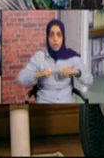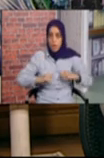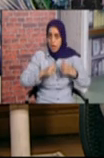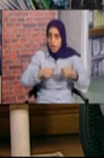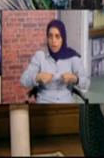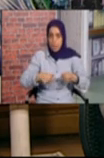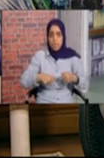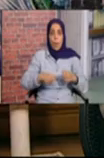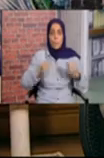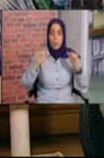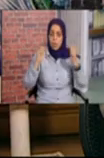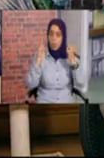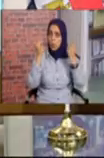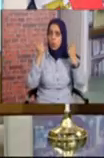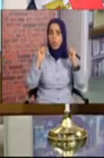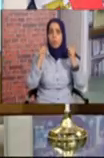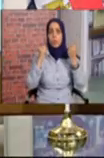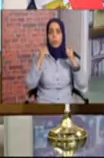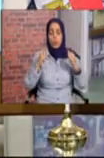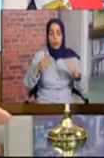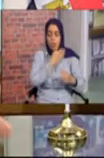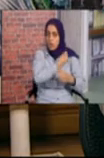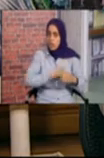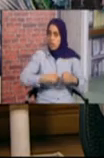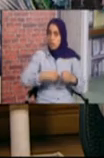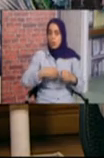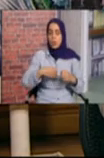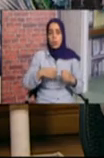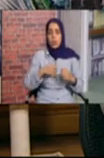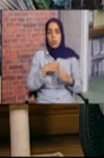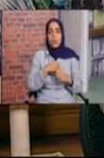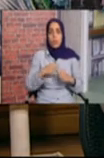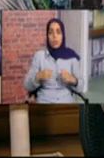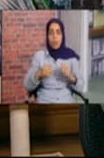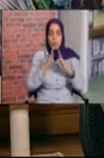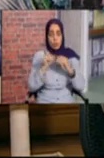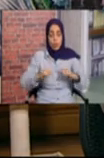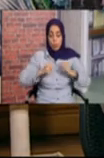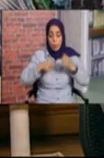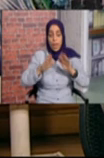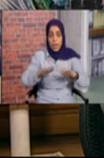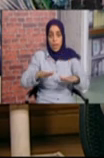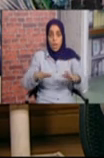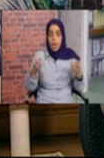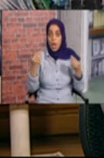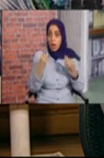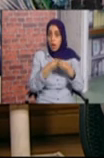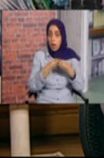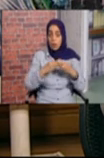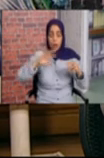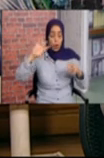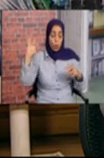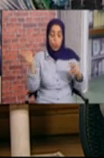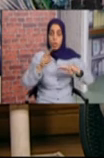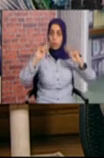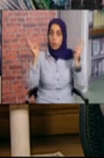ثورة شعبية عظيما حاز لها الجيش المصري ثم الآن علاقات ولا أعظم مع كل دول